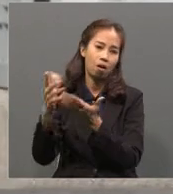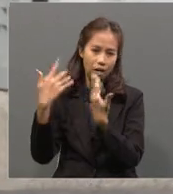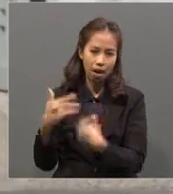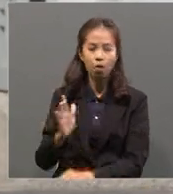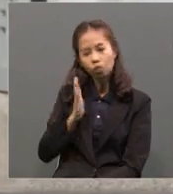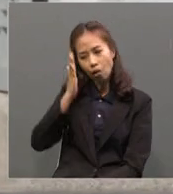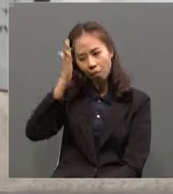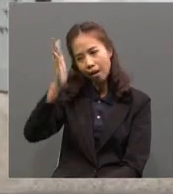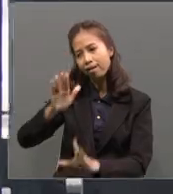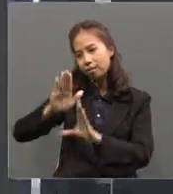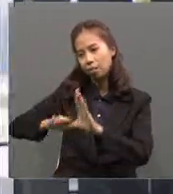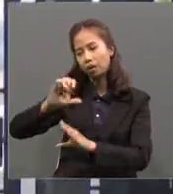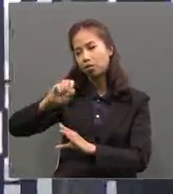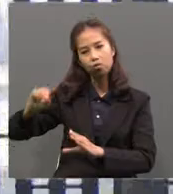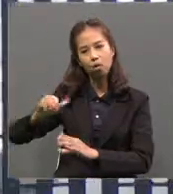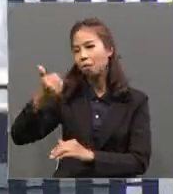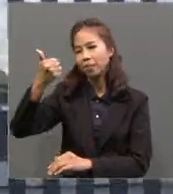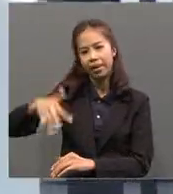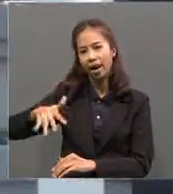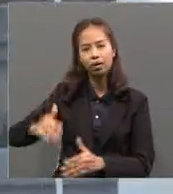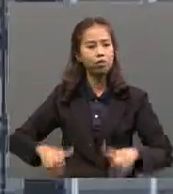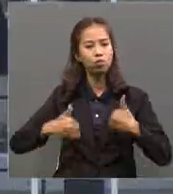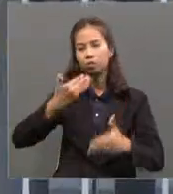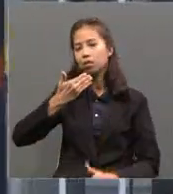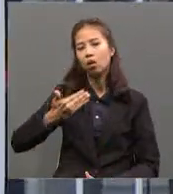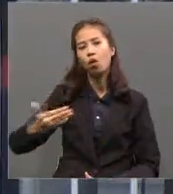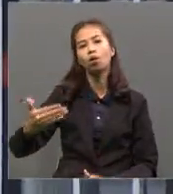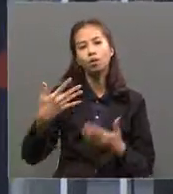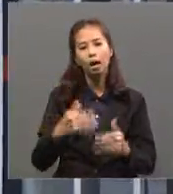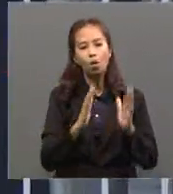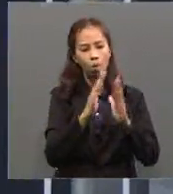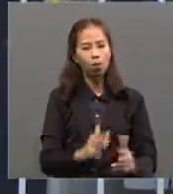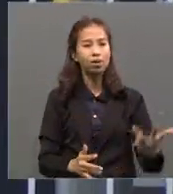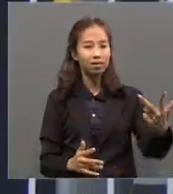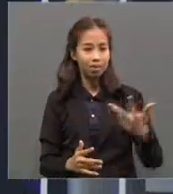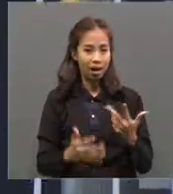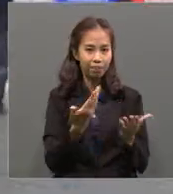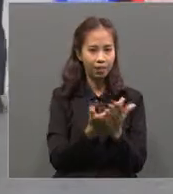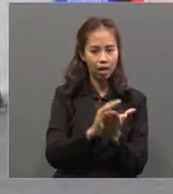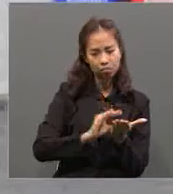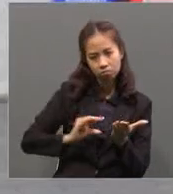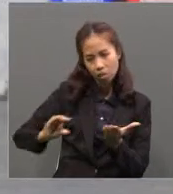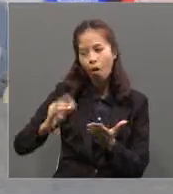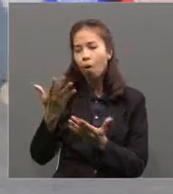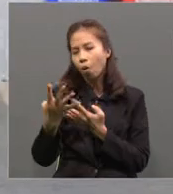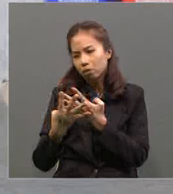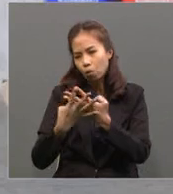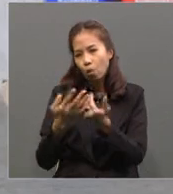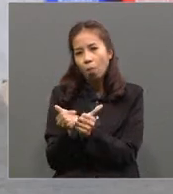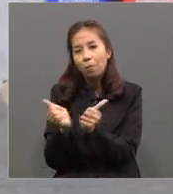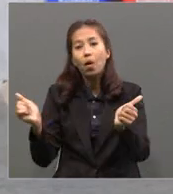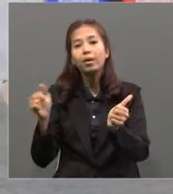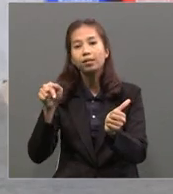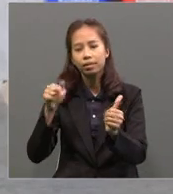เลือกตั้งตลอดชีวิตทั้งนี้ครับจำเลยทั้ง 3ยื่นหลักทรัพย์พร้อมกับคำร้องขอปล่อยตัวชั่วคราวระหว่างชั้น